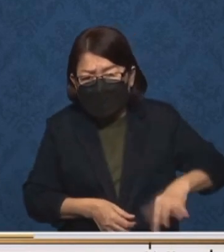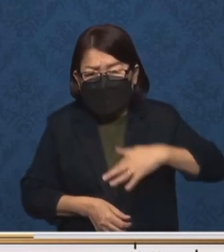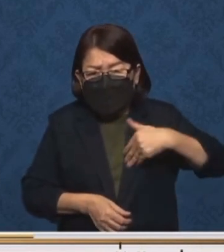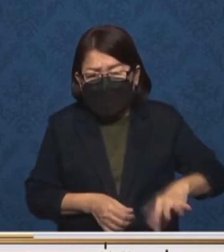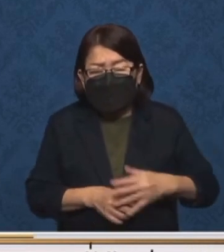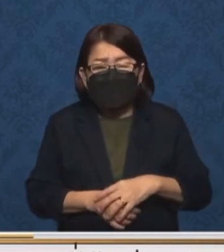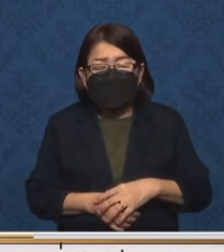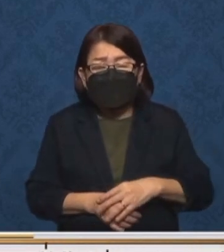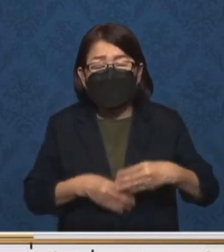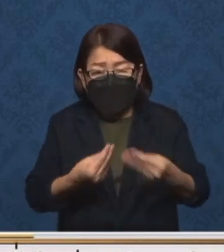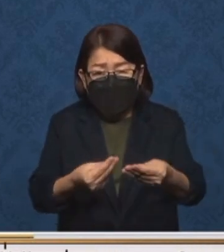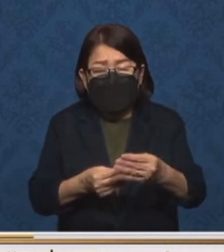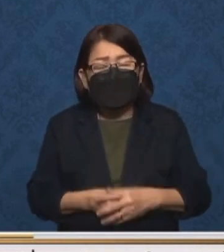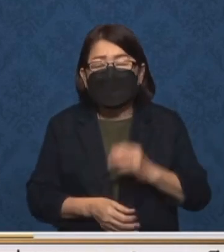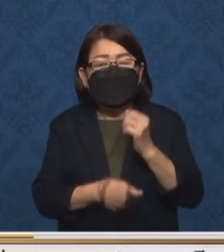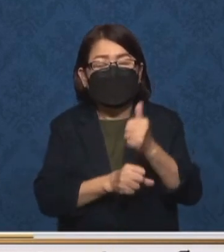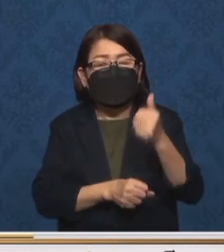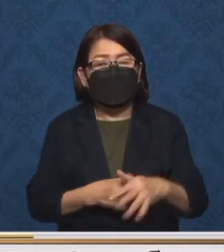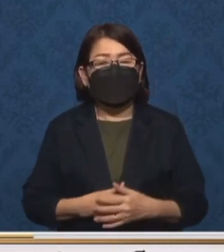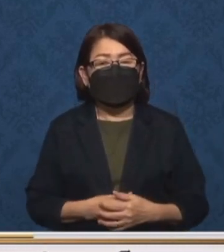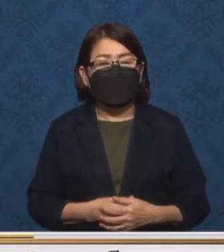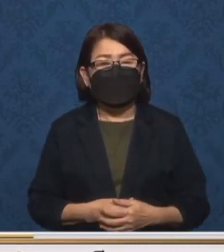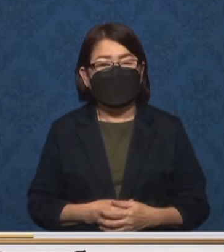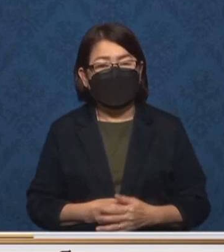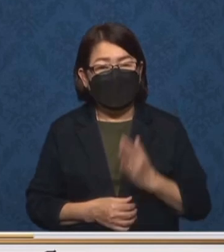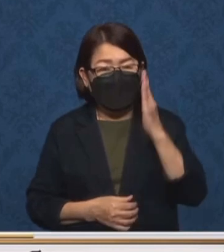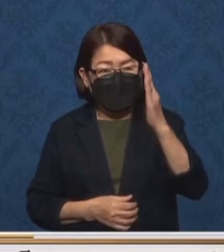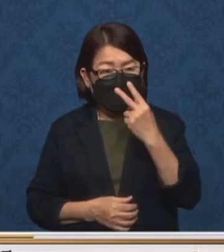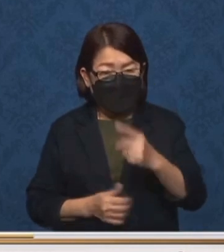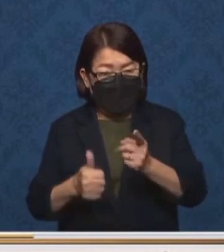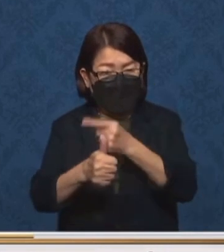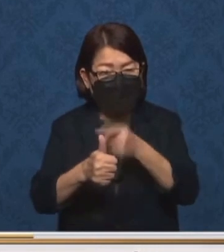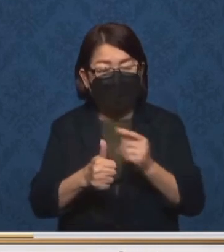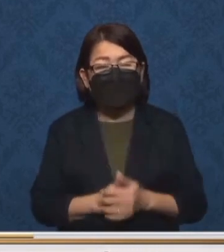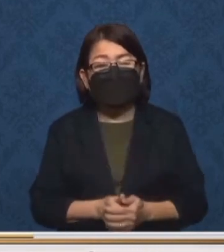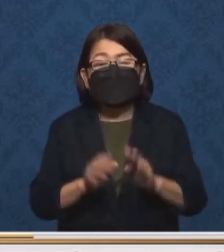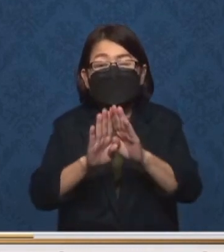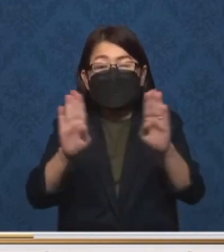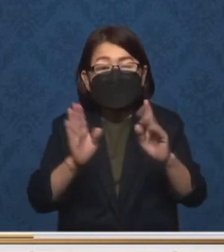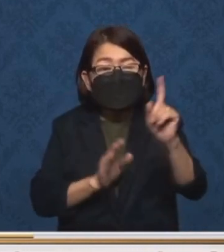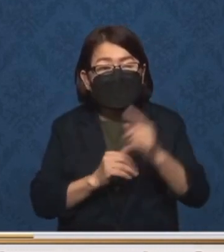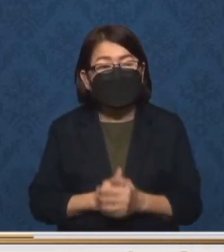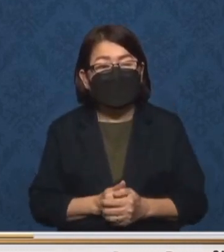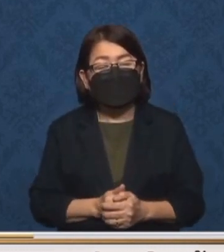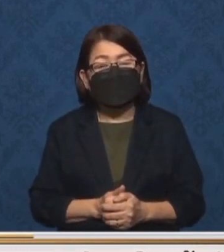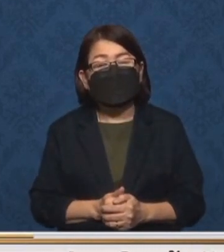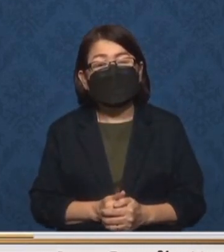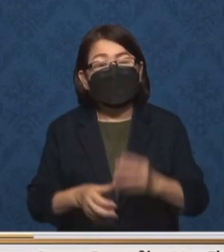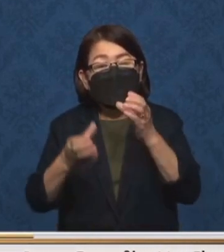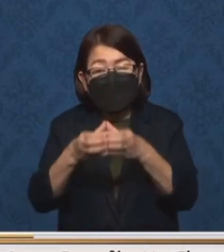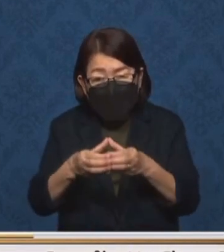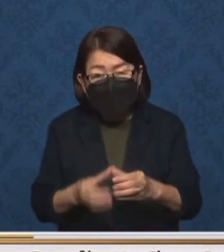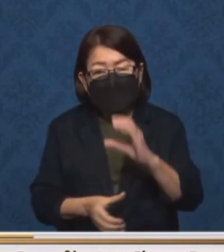อสัหนึ่ลายผมทำไม่ได้ครับตามมานะครับข้อแรกกคอปวดลประเทศในลสที่ห้ามเดินทางของ CDC ก่อน